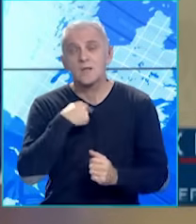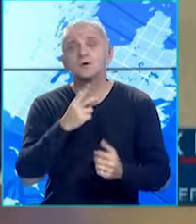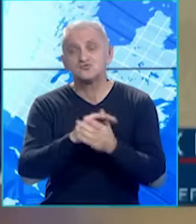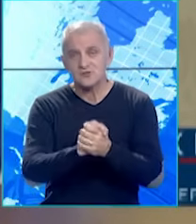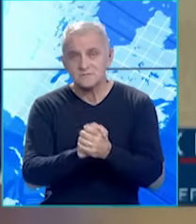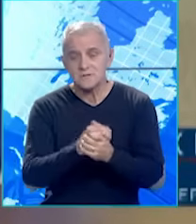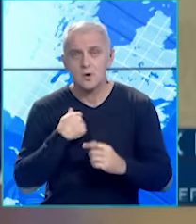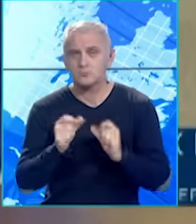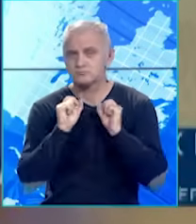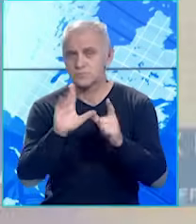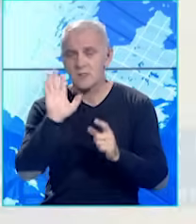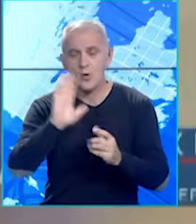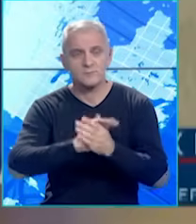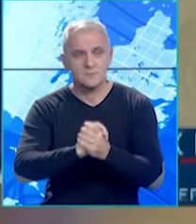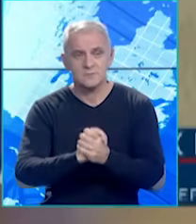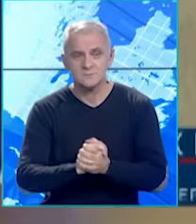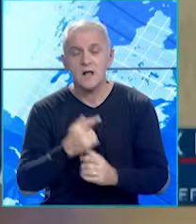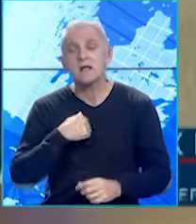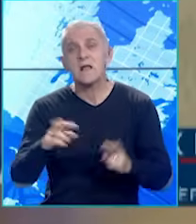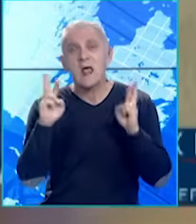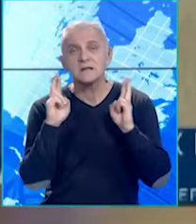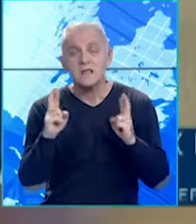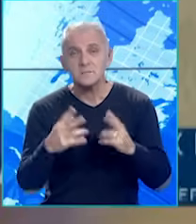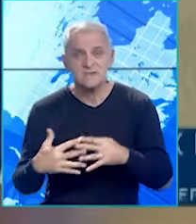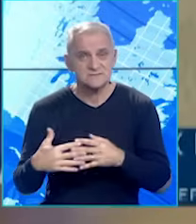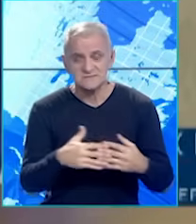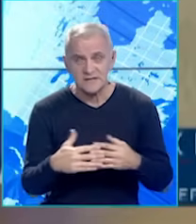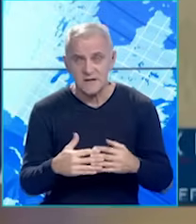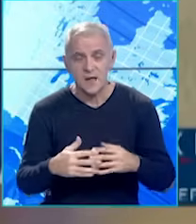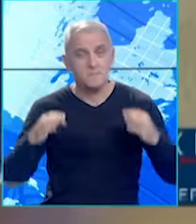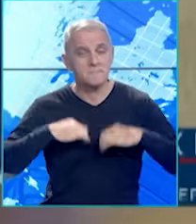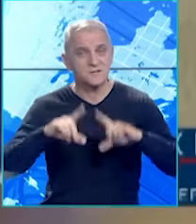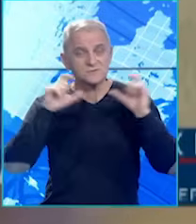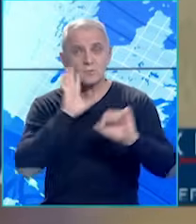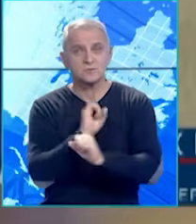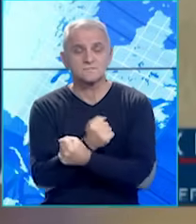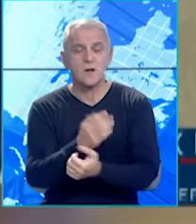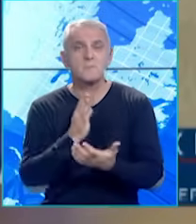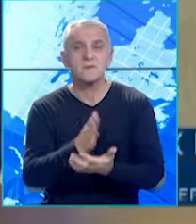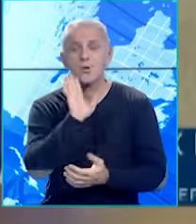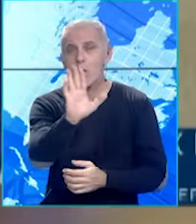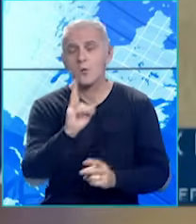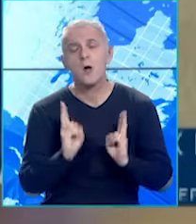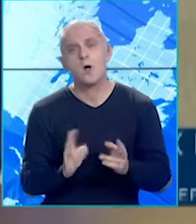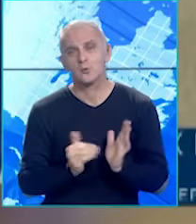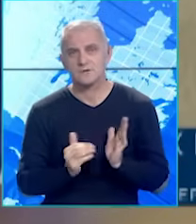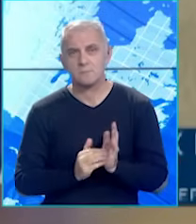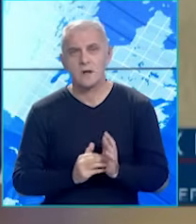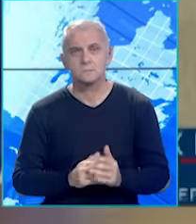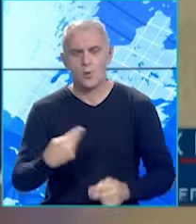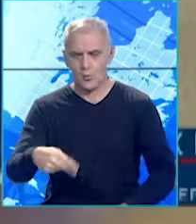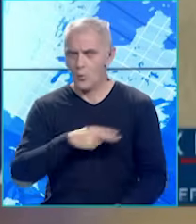čestitke upućujem i njegovim kolegama i nadam se da će i saradnja sa predsjedništvom Bosne i Hercegovine biti onakva kakva treba, adekvatna,